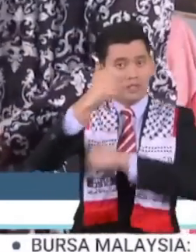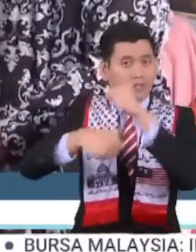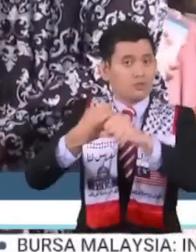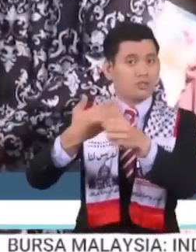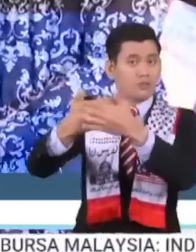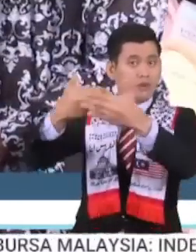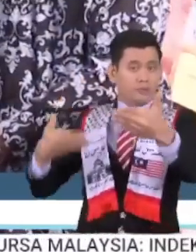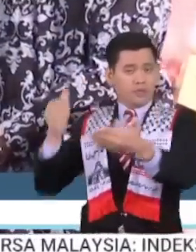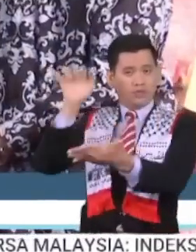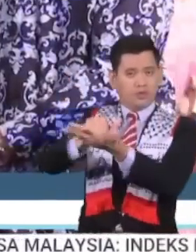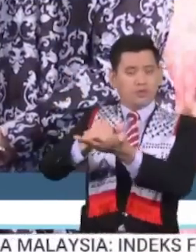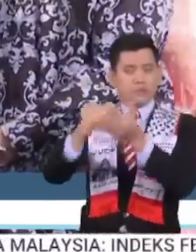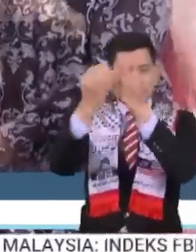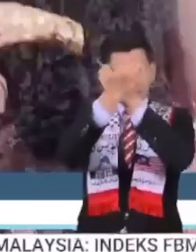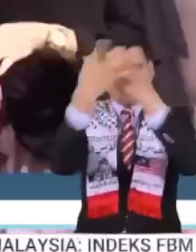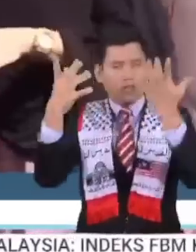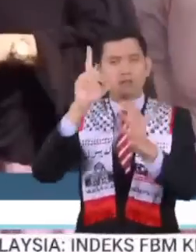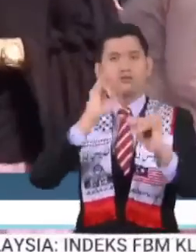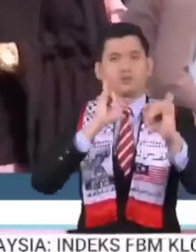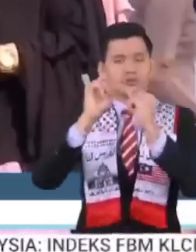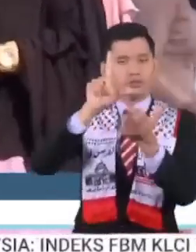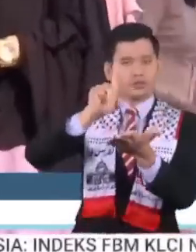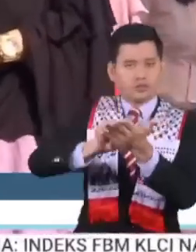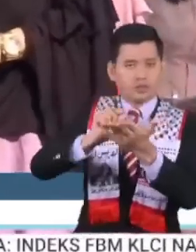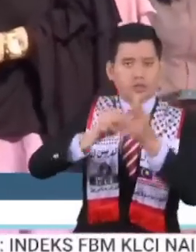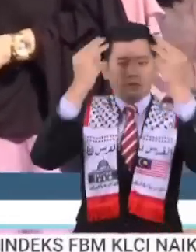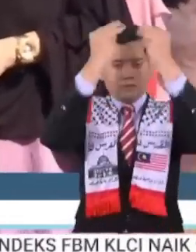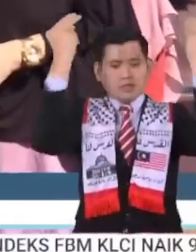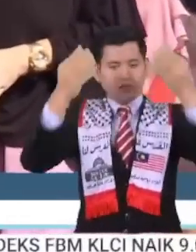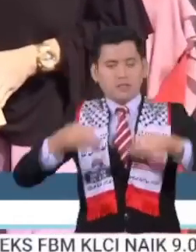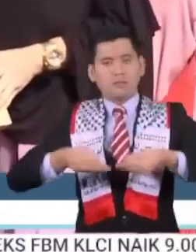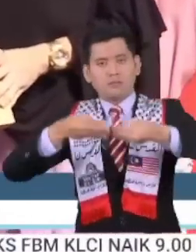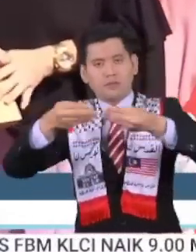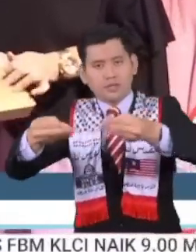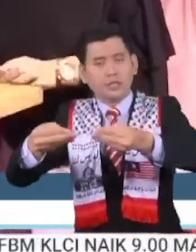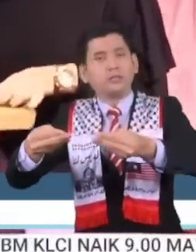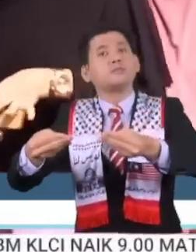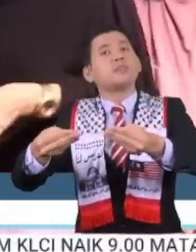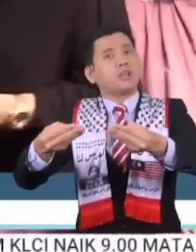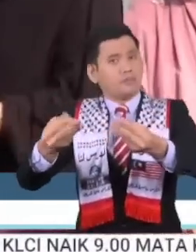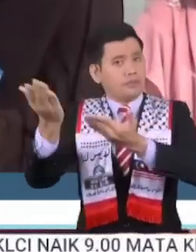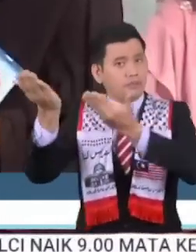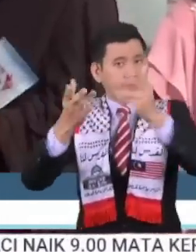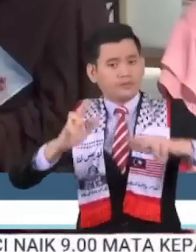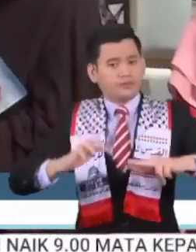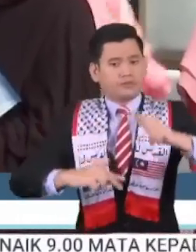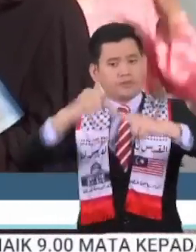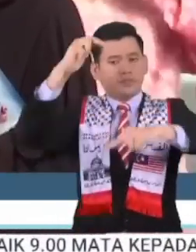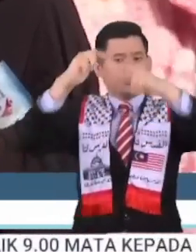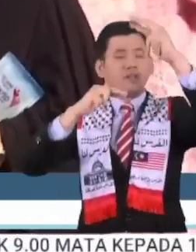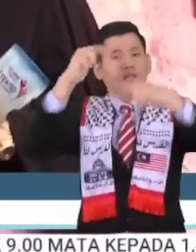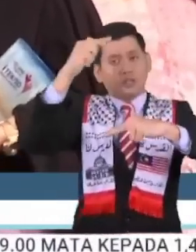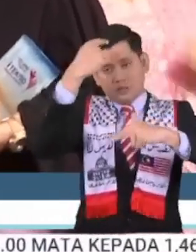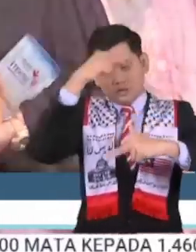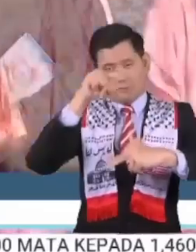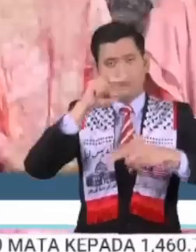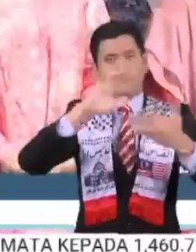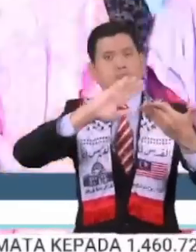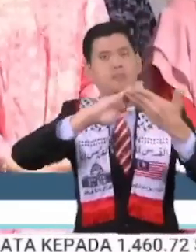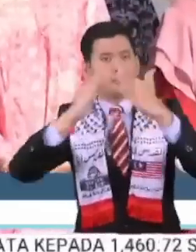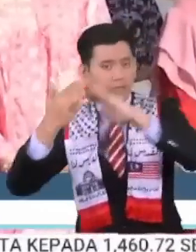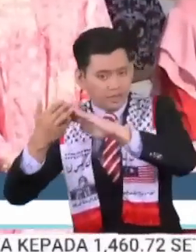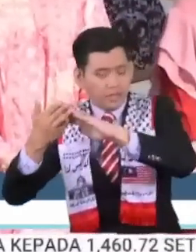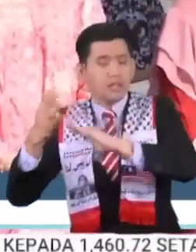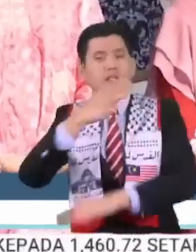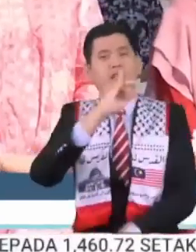Beliau berkata demikian dalam sidang media Majlis Penyerahan Dana Fasiliti Program SME Bank iTakeCard Penjana Komuniti.